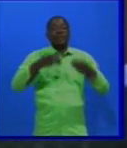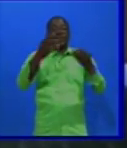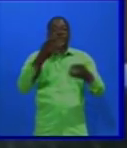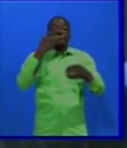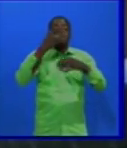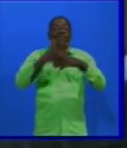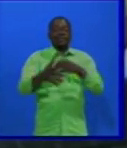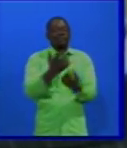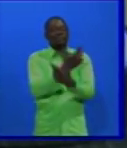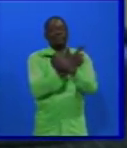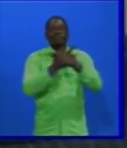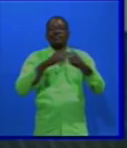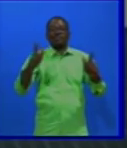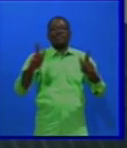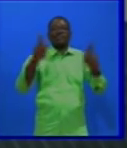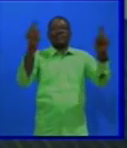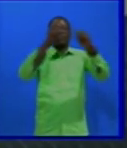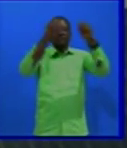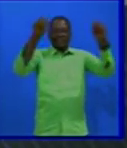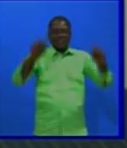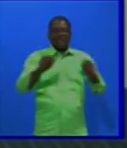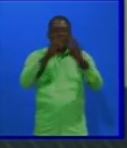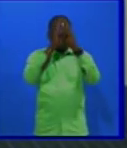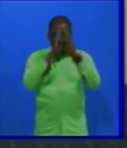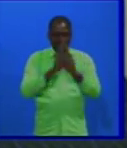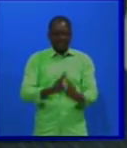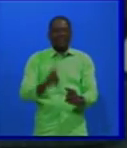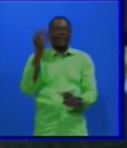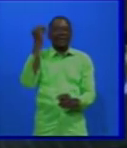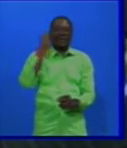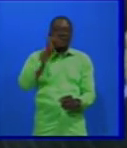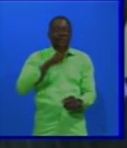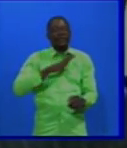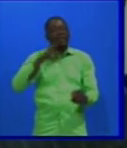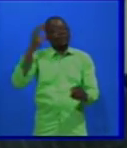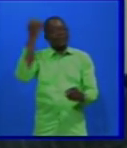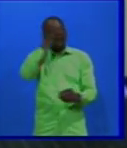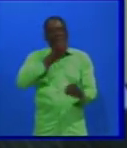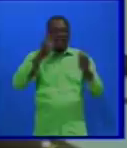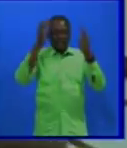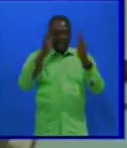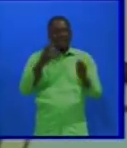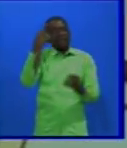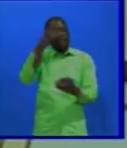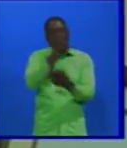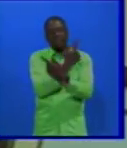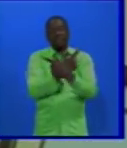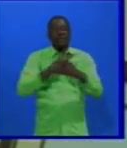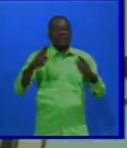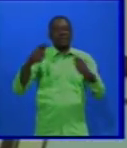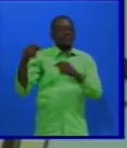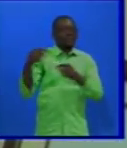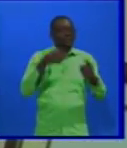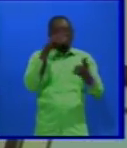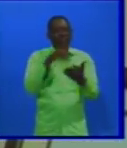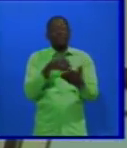liberté ». Un tableau qui rend hommage à la femme africaine dans son combat pour la liberté. Tout mon travail est axé sur la